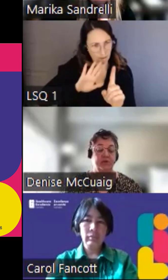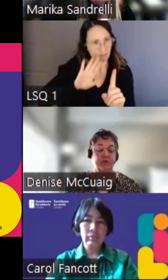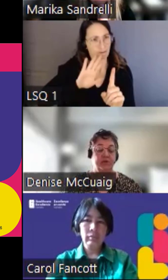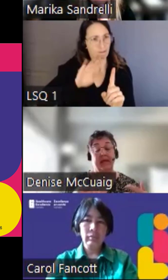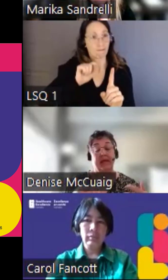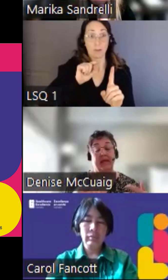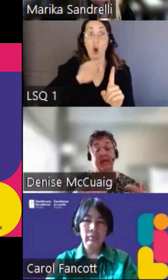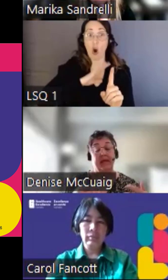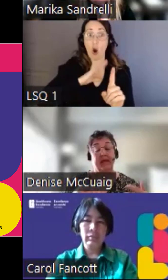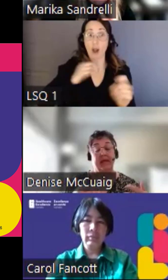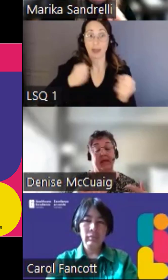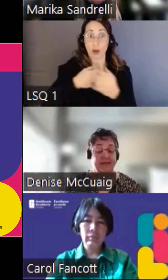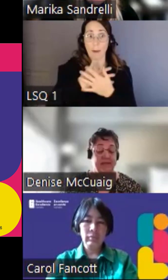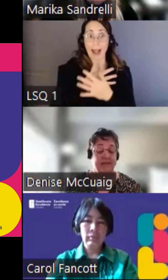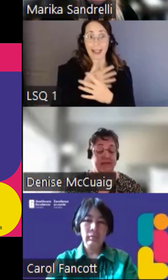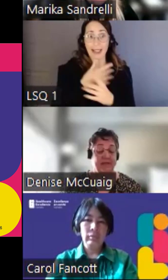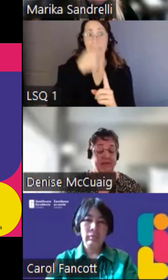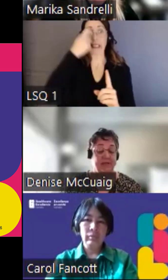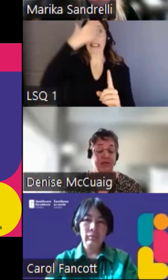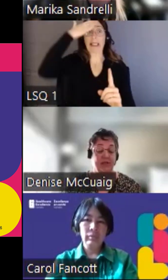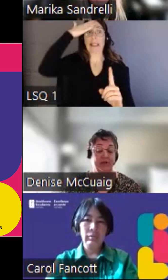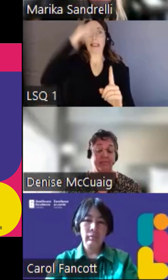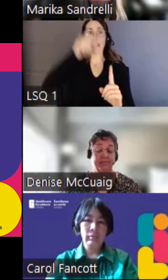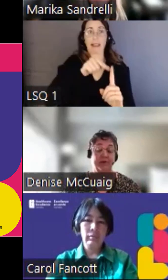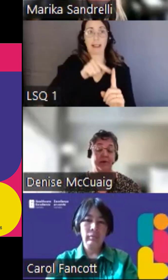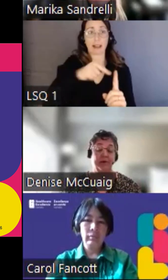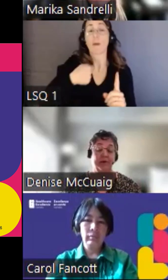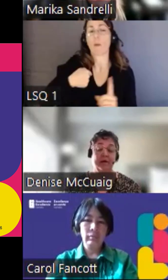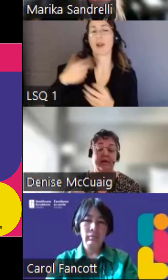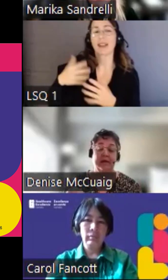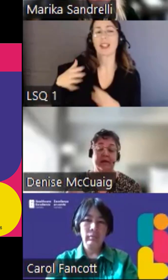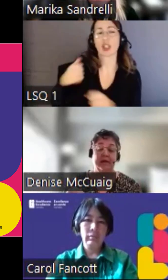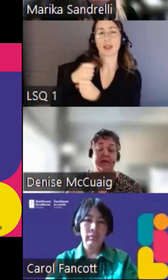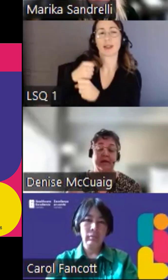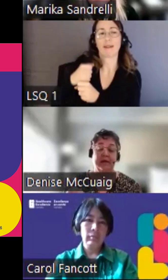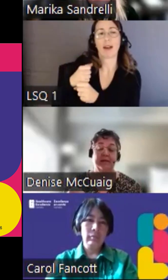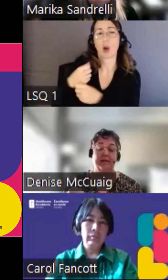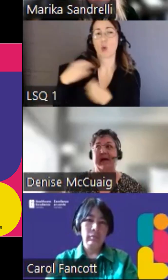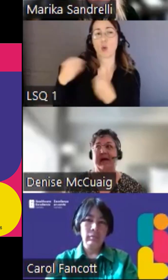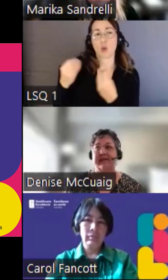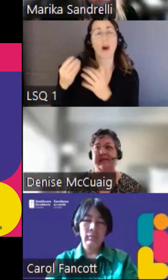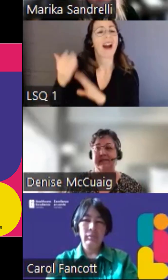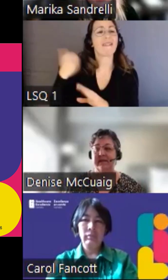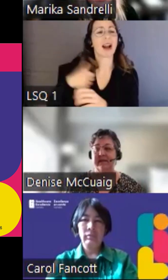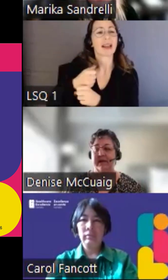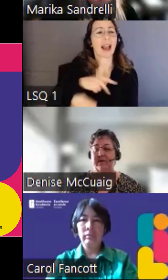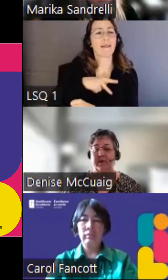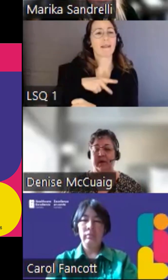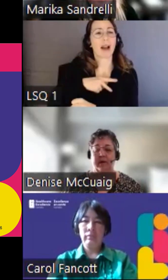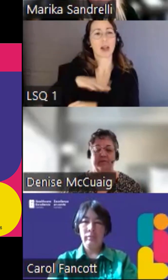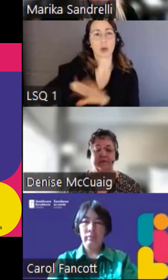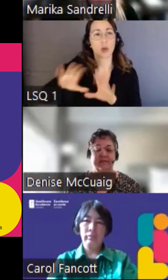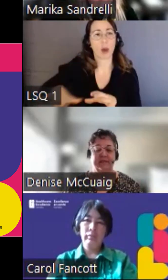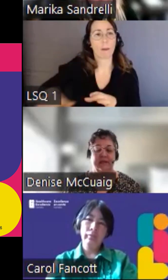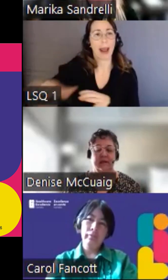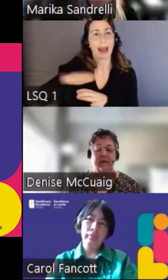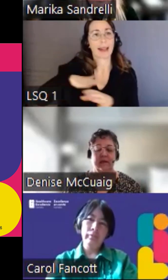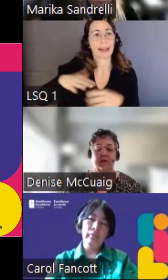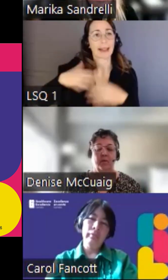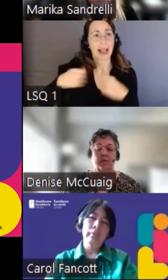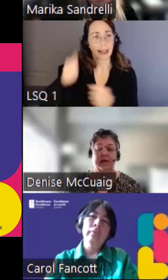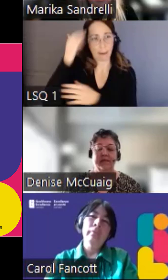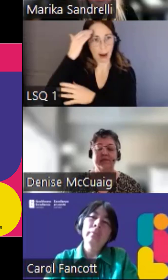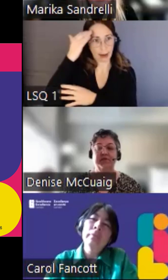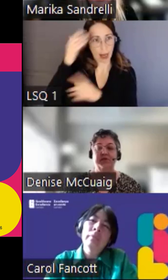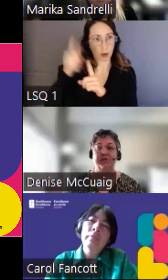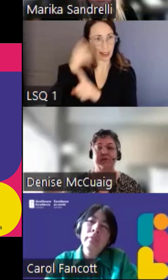aussi pendant ma carrière dans le domaine de la santé mentale et des addictions. Et parfois, ce n'est pas exactement ce qu'on voit. Parfois,